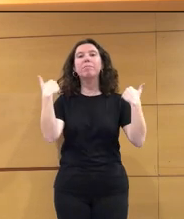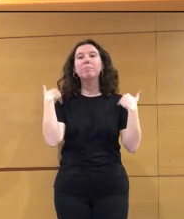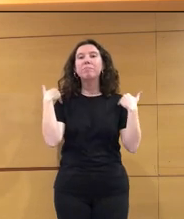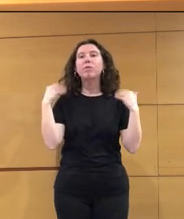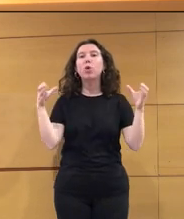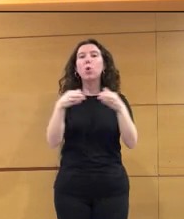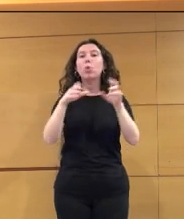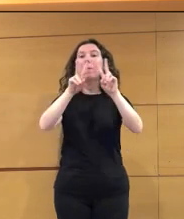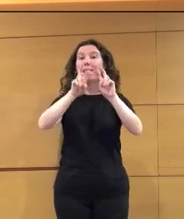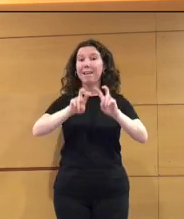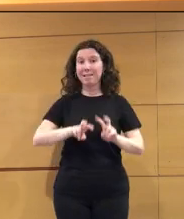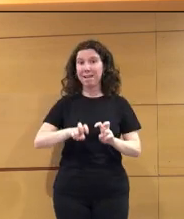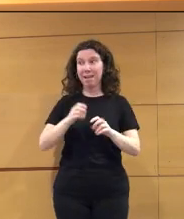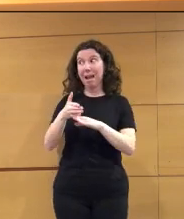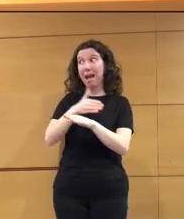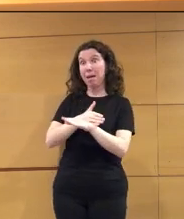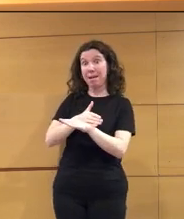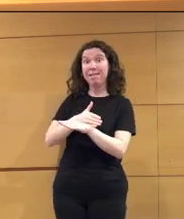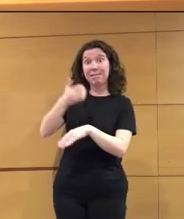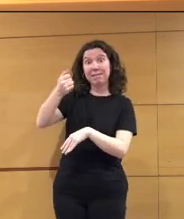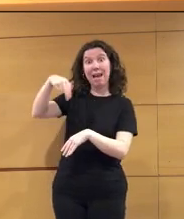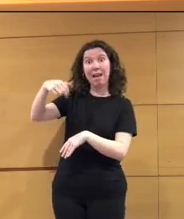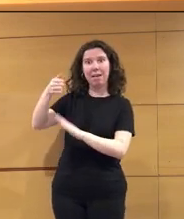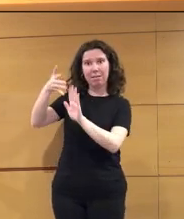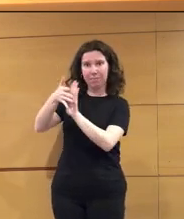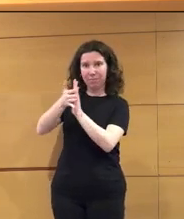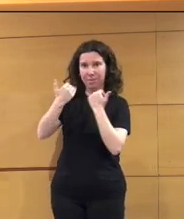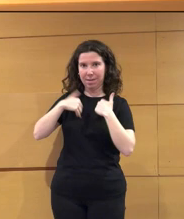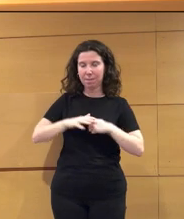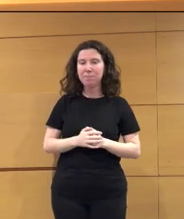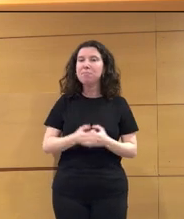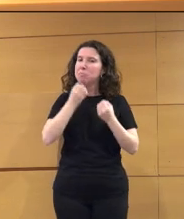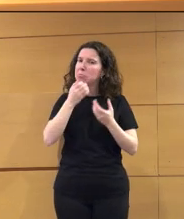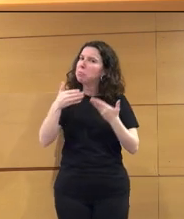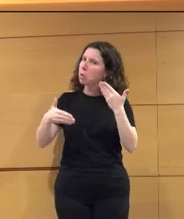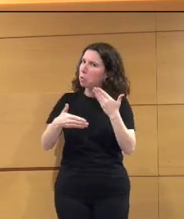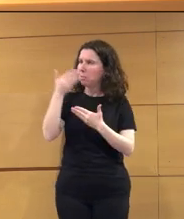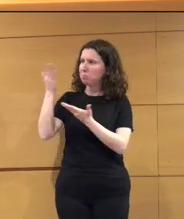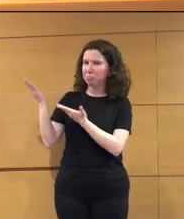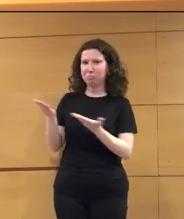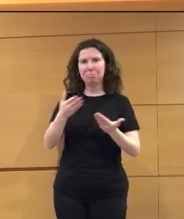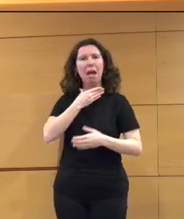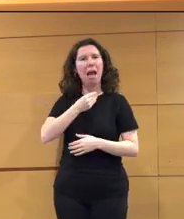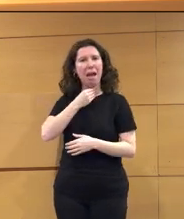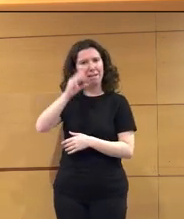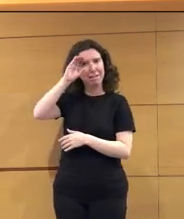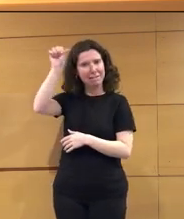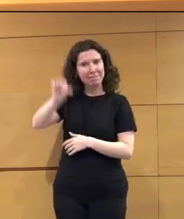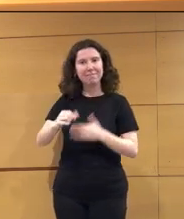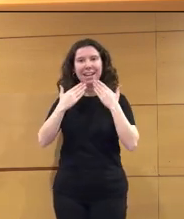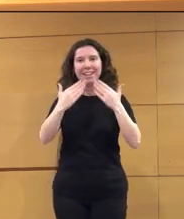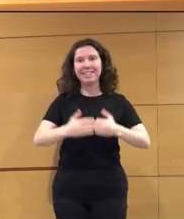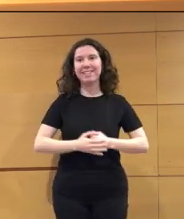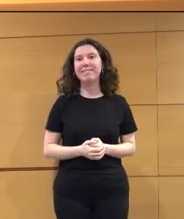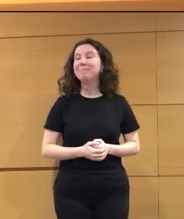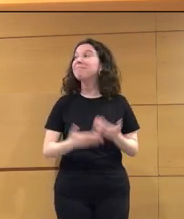ens ho ha explicat abans l'Anna. Molt bé, doncs endavant, que tenim moltes ganes també d'escoltar-te. Gràcies. Moltes